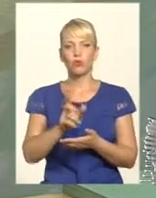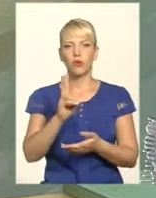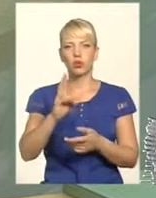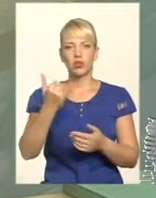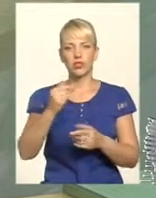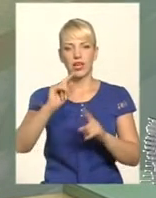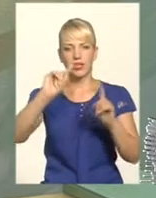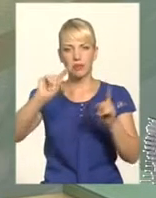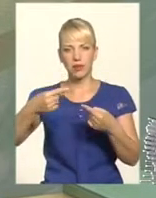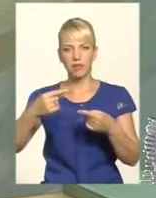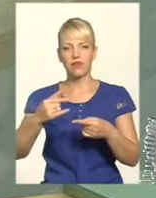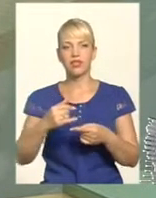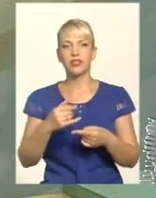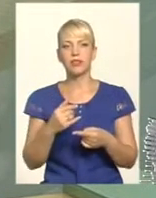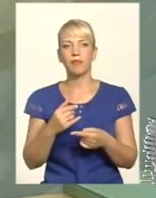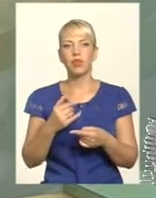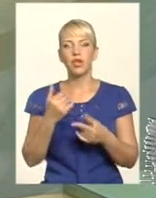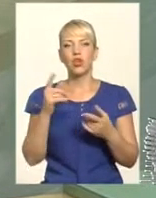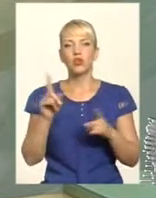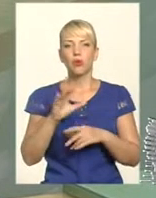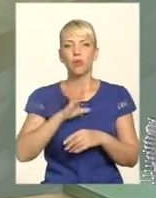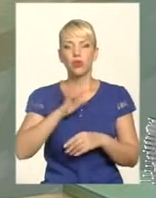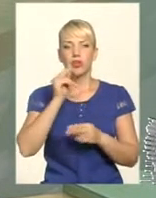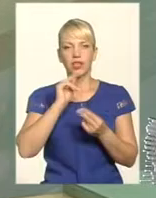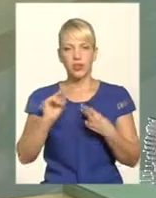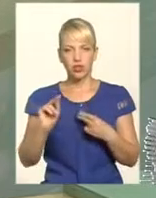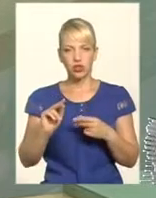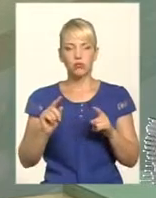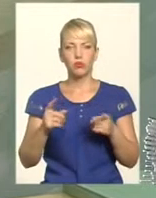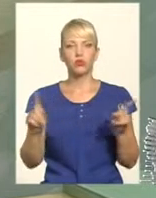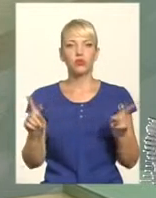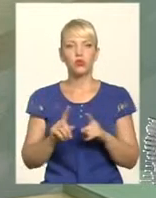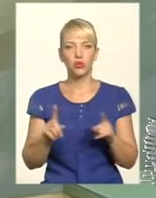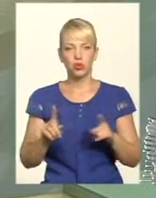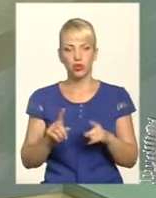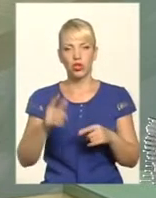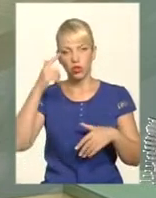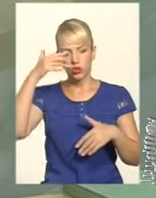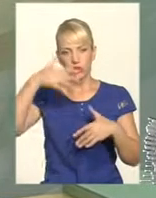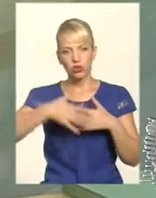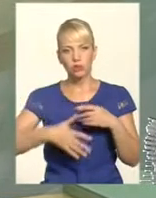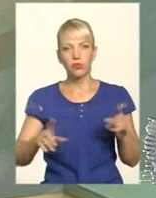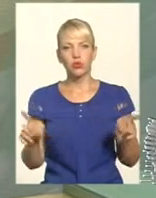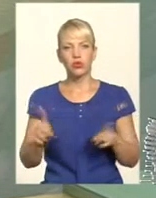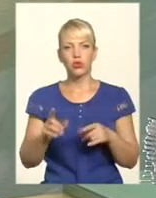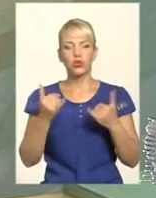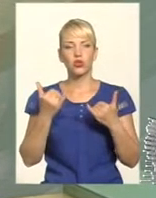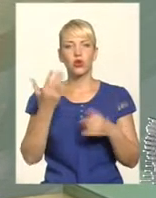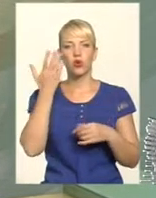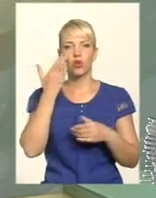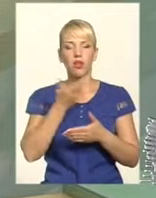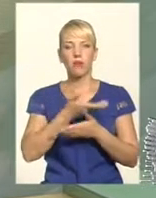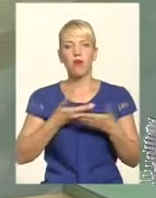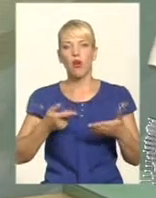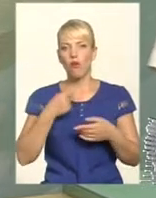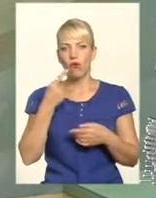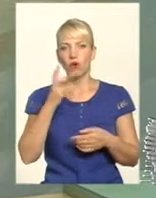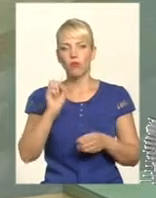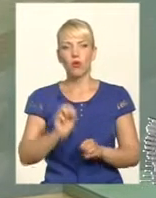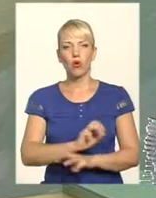які є мобілізовані, були кращими. Тому що зрозуміло, що сьогодні, коли ми говоримо про